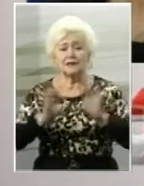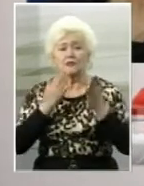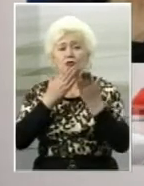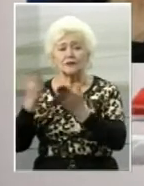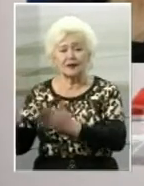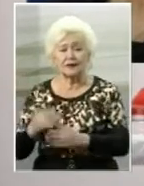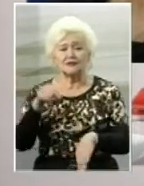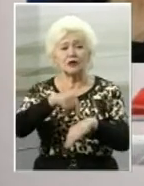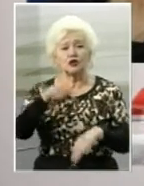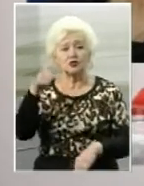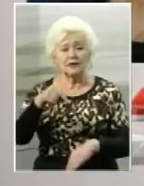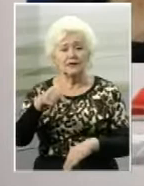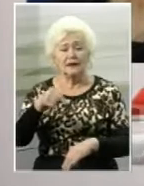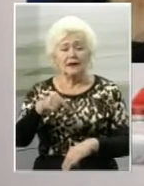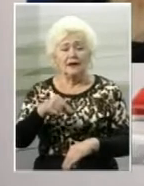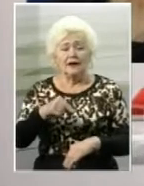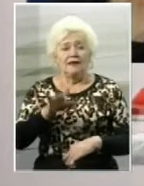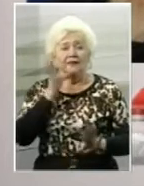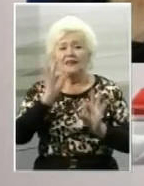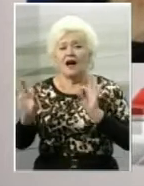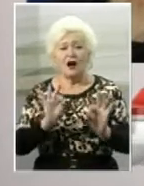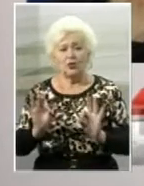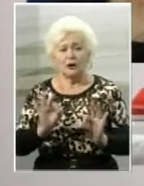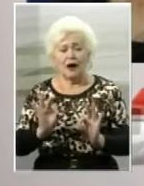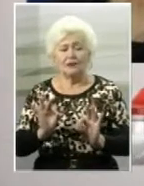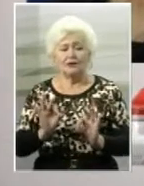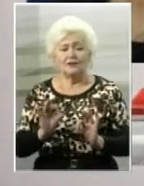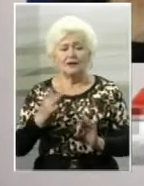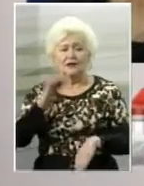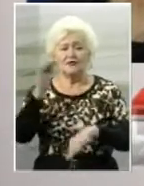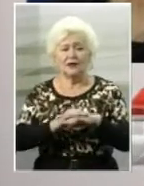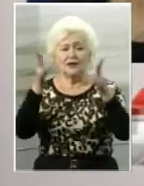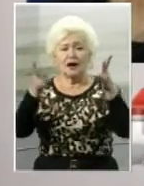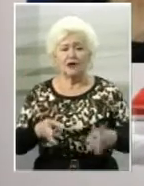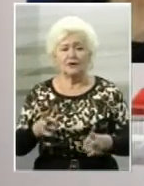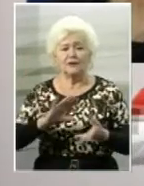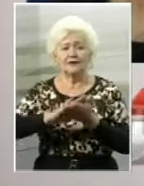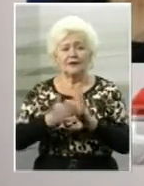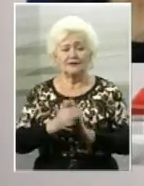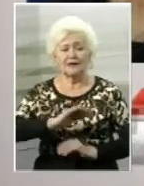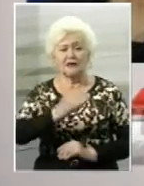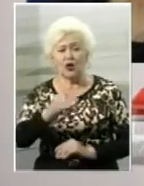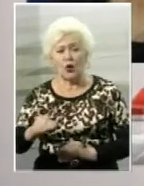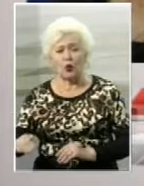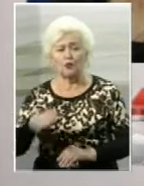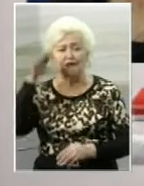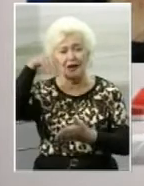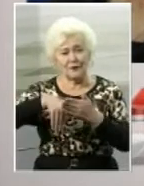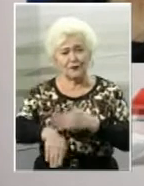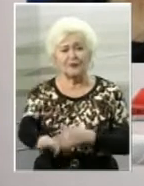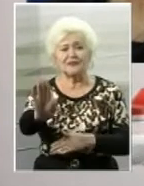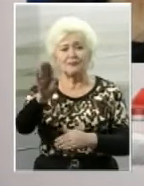був стосовно неохайного і практично аварійного стану сходів, які ведуть до